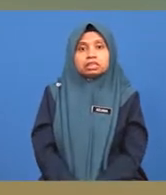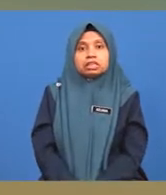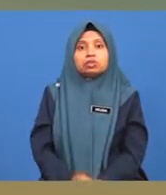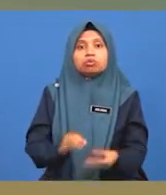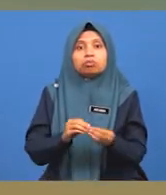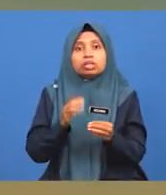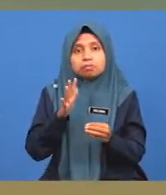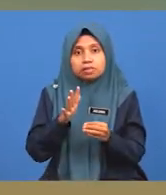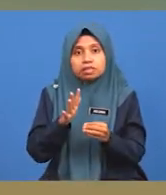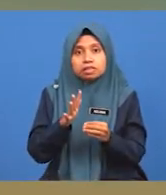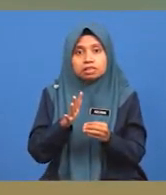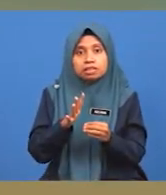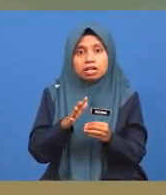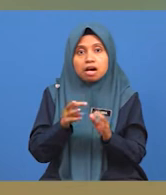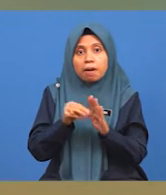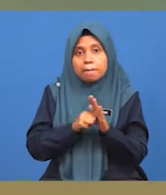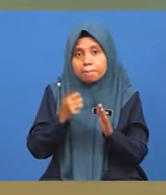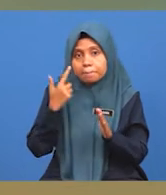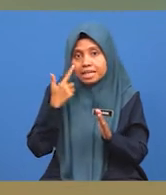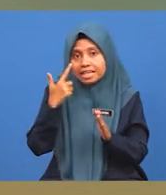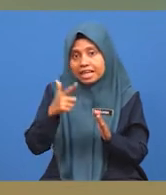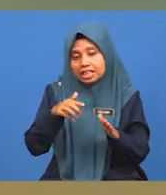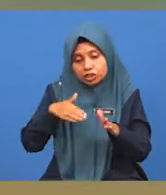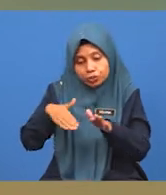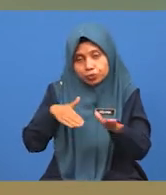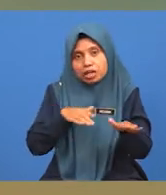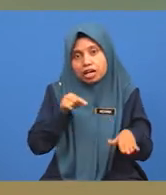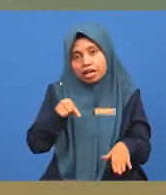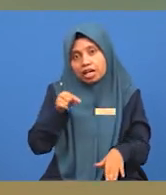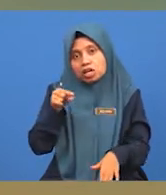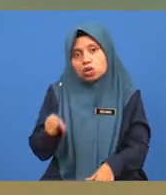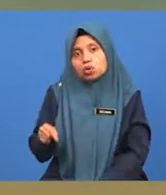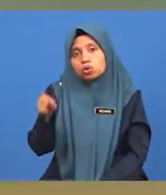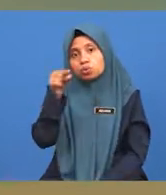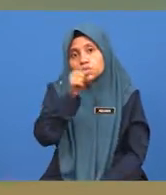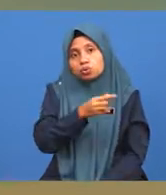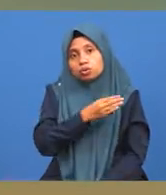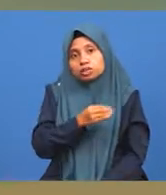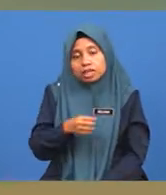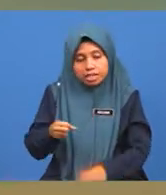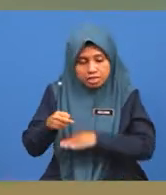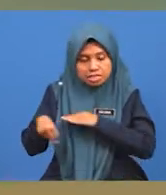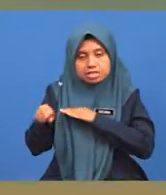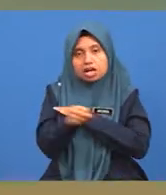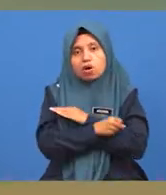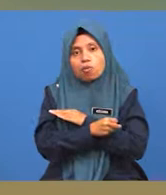Isi kelima, melihat sungai, gunung dan sawah